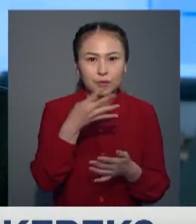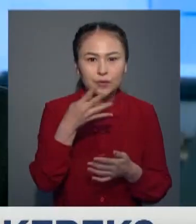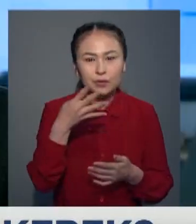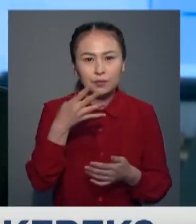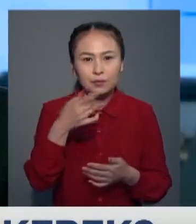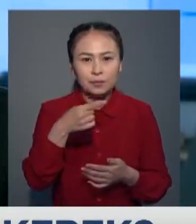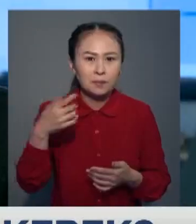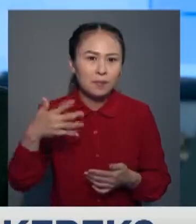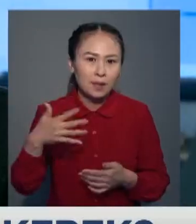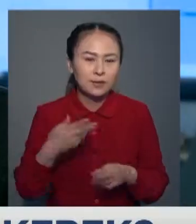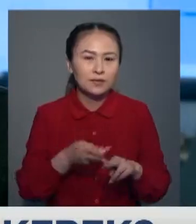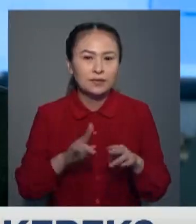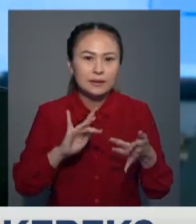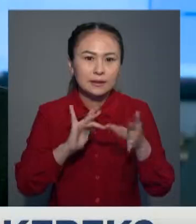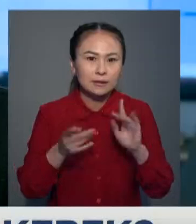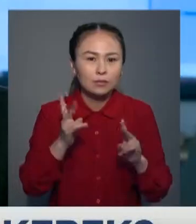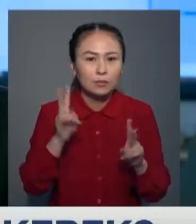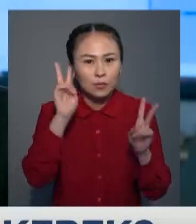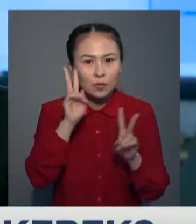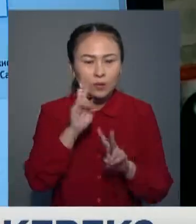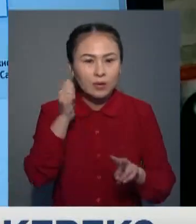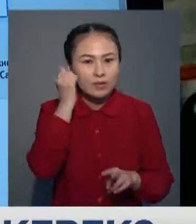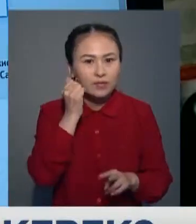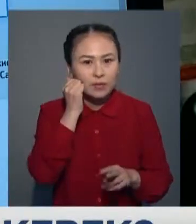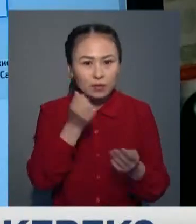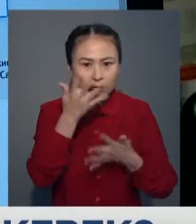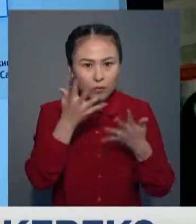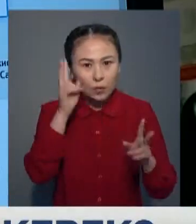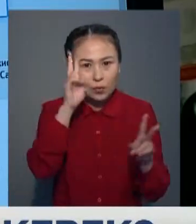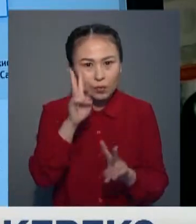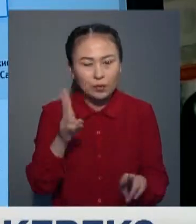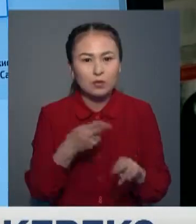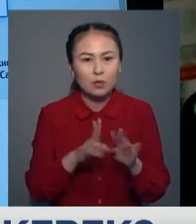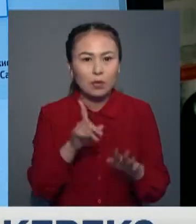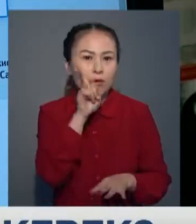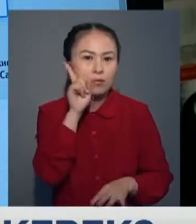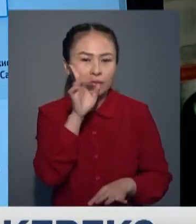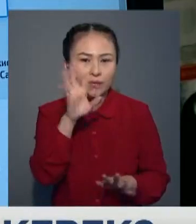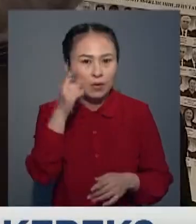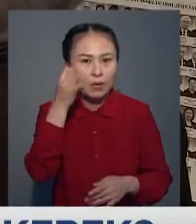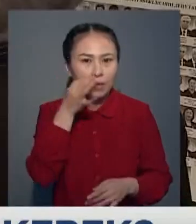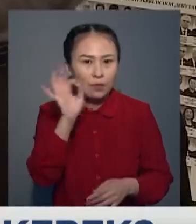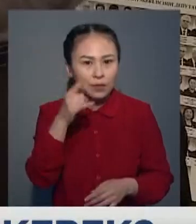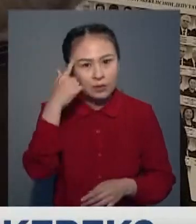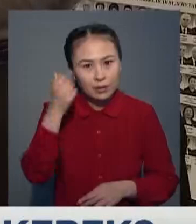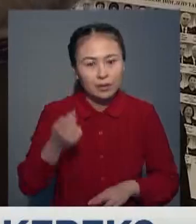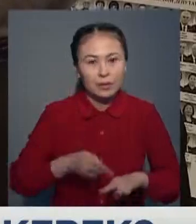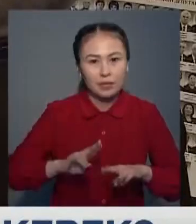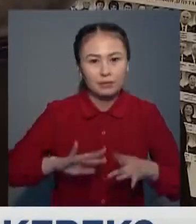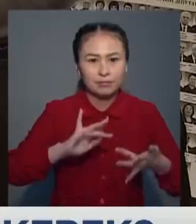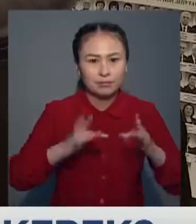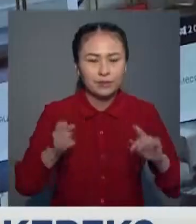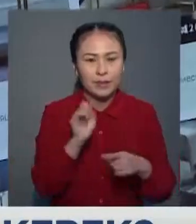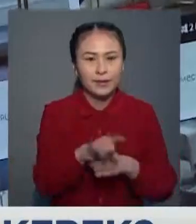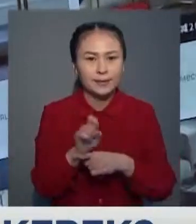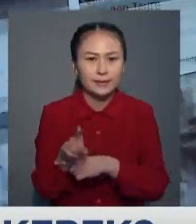құрайды. Интернетке икемі жоқ қарттар ғана шығар, ал кейінгі буын мұны кеңінен меңгеріп алған. Өткен жылы елімізде онлайн тапсырыс